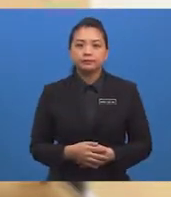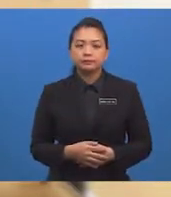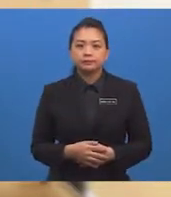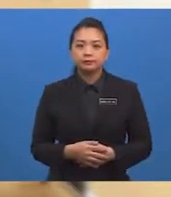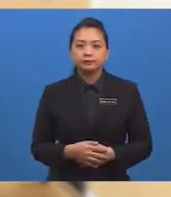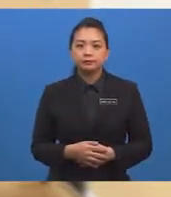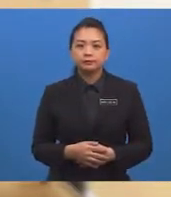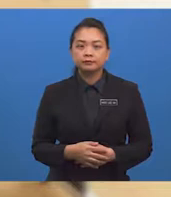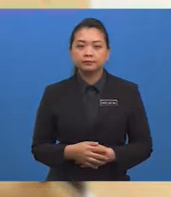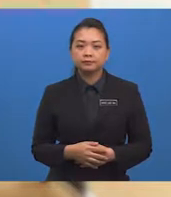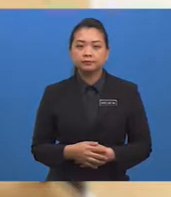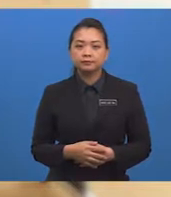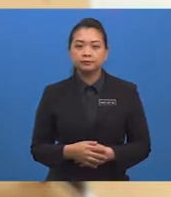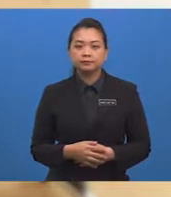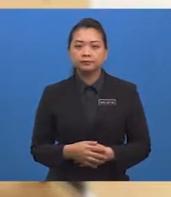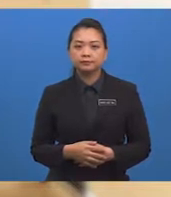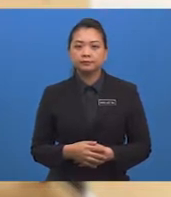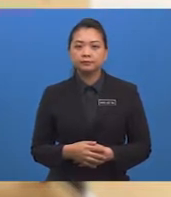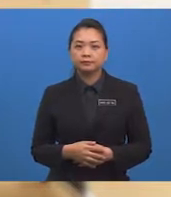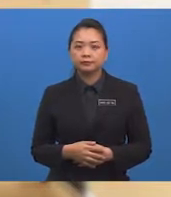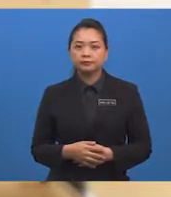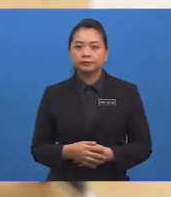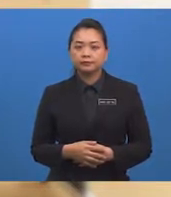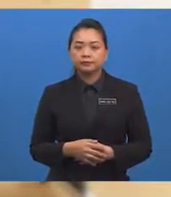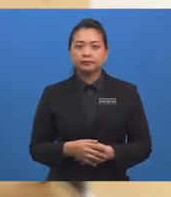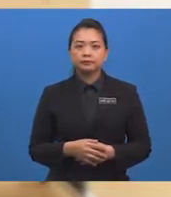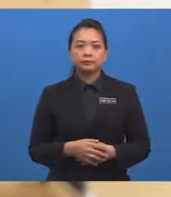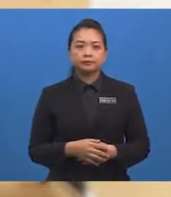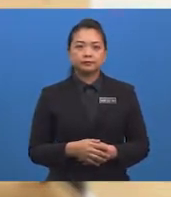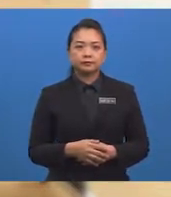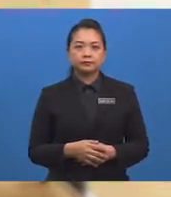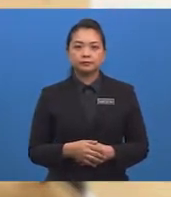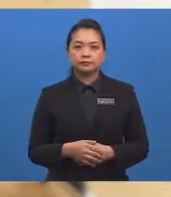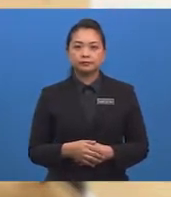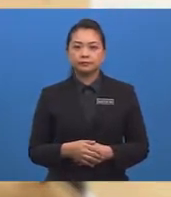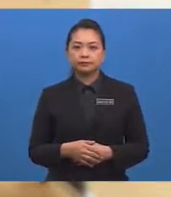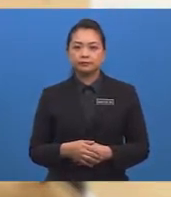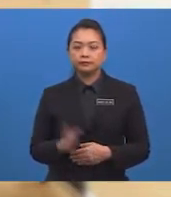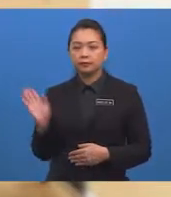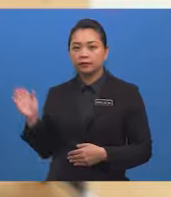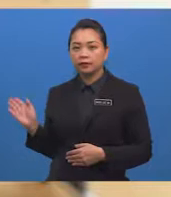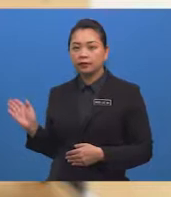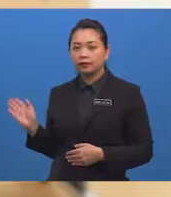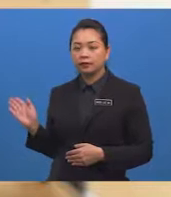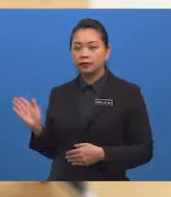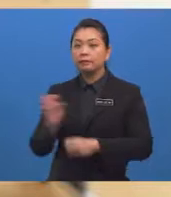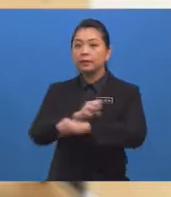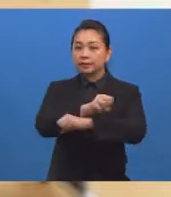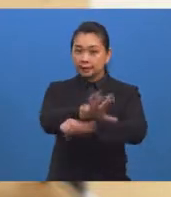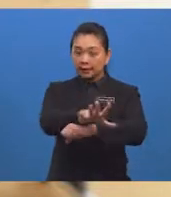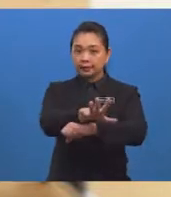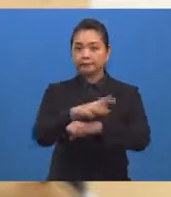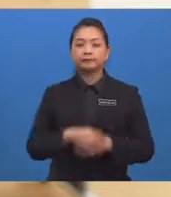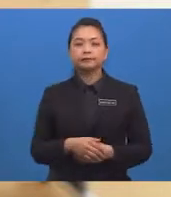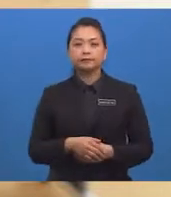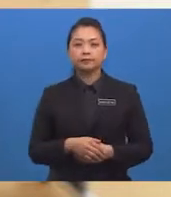Ya, para pelajar, prinsip tadbir urus baik yang keenam adalah efektif dan efisien. Prinsip